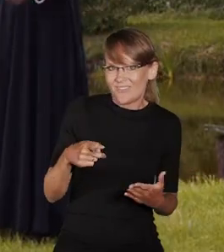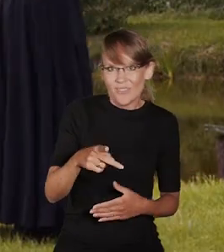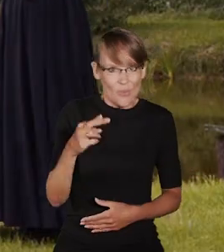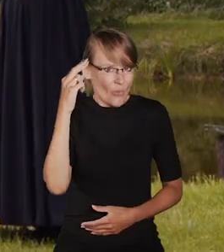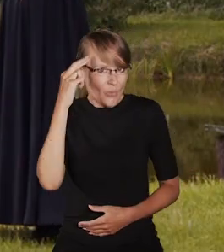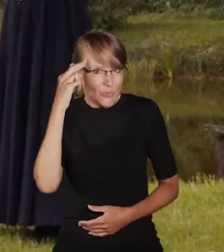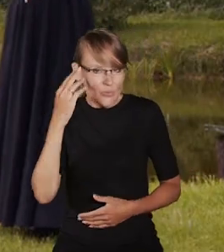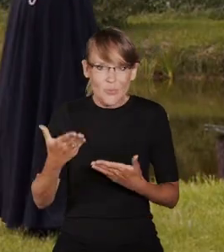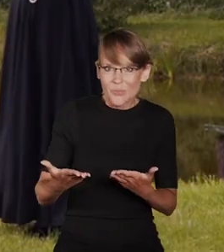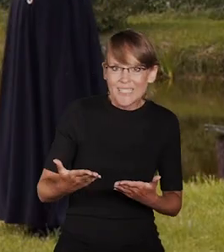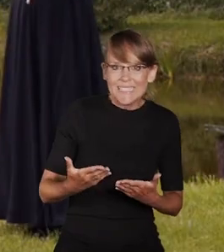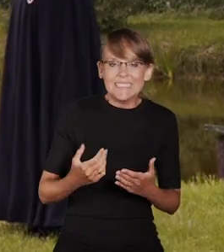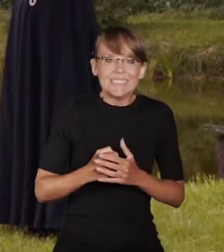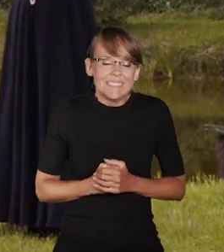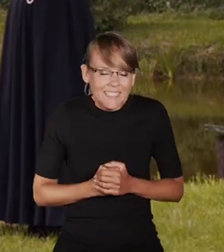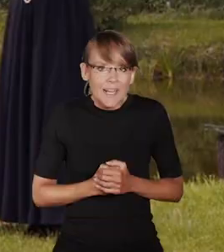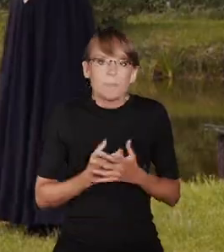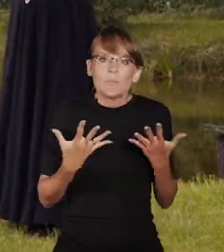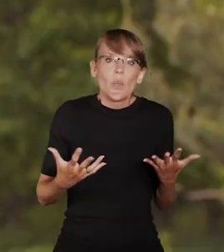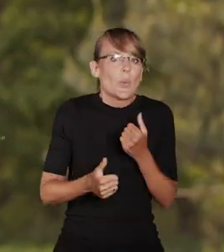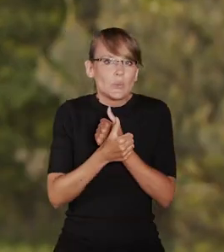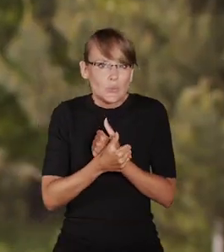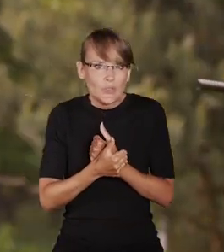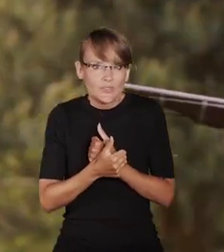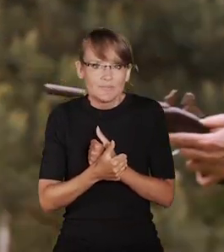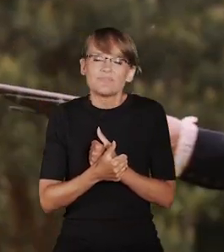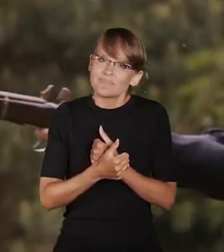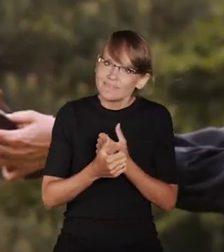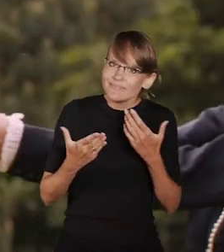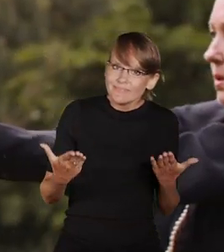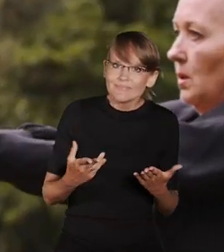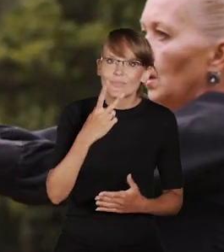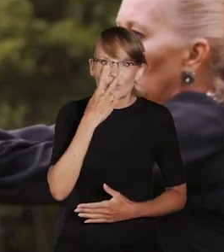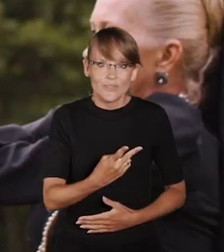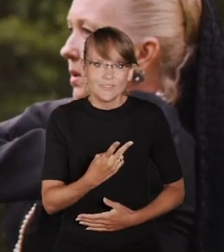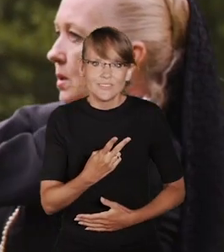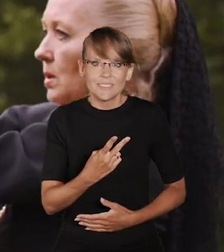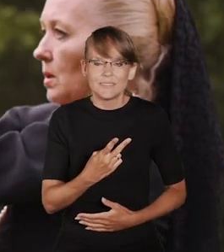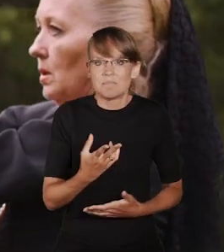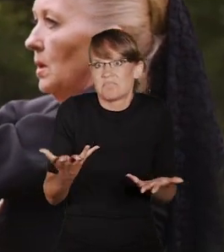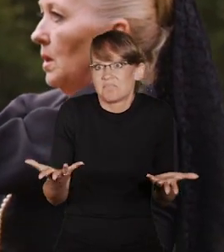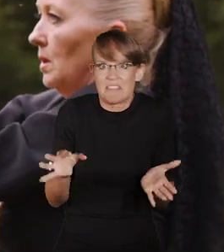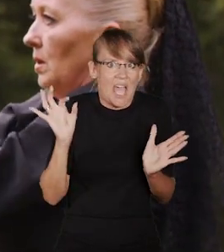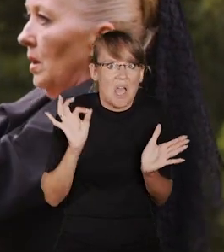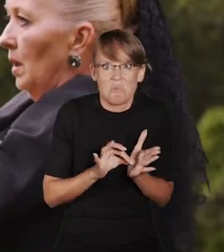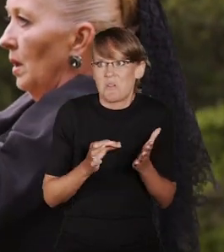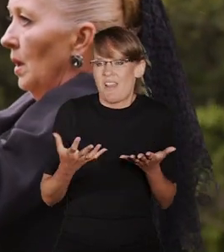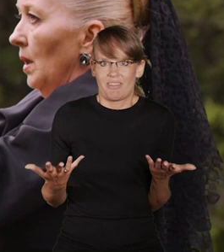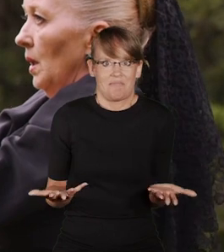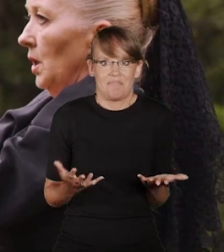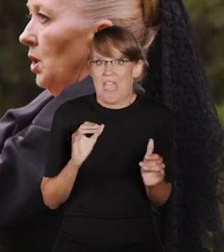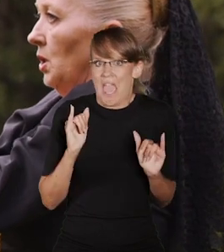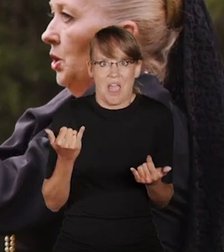A co tu dużo gadać? Podoba mi się pani, rozumie pani? Podoba mi się pani, ja jestem niemal